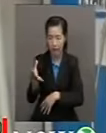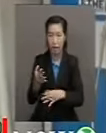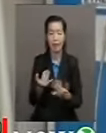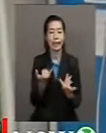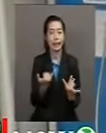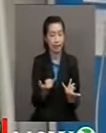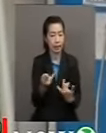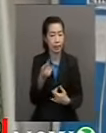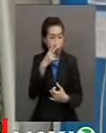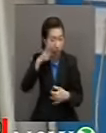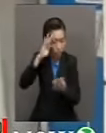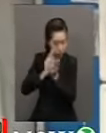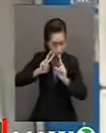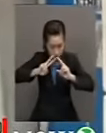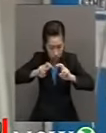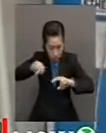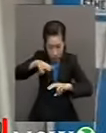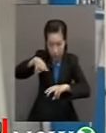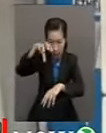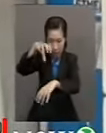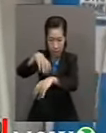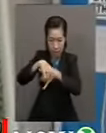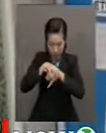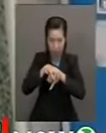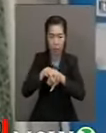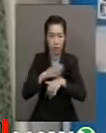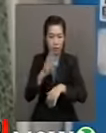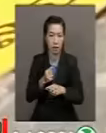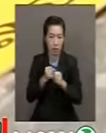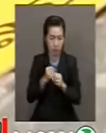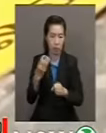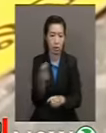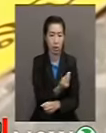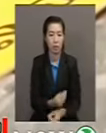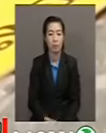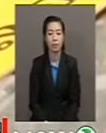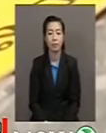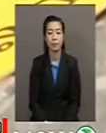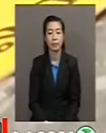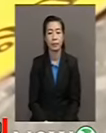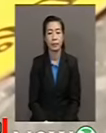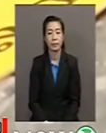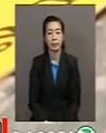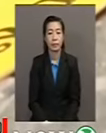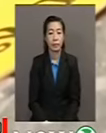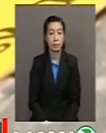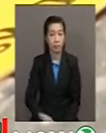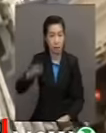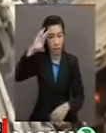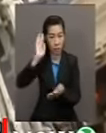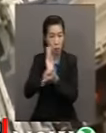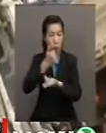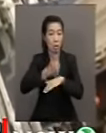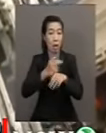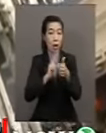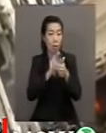เร่งสืบสวนแล้วก็พยายามติดตามตัวผู้ต้องหานะฮะมาดำเนินคดีให้เร็วที่สุดนะครับครับทางพลตำรวจเอกศรีวรา